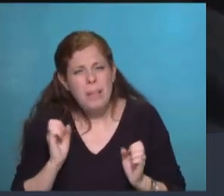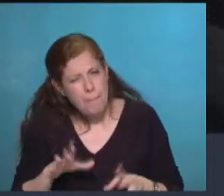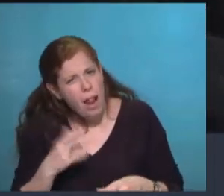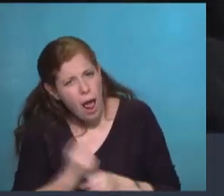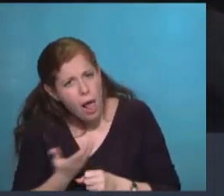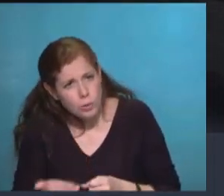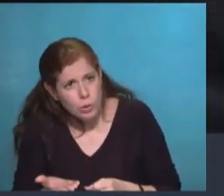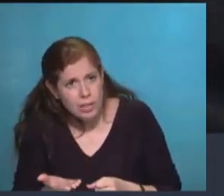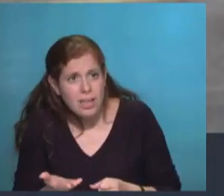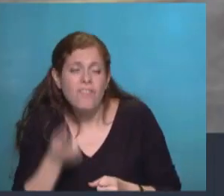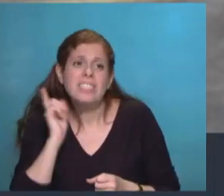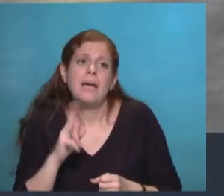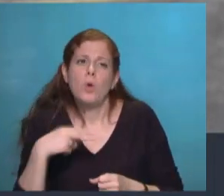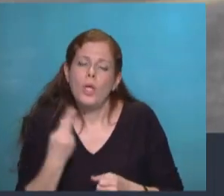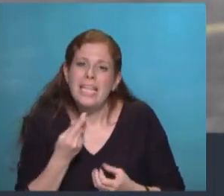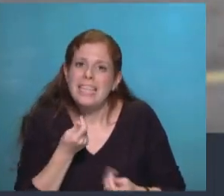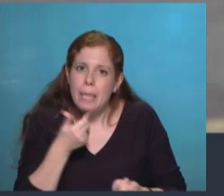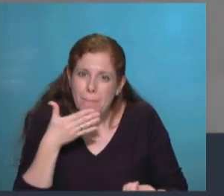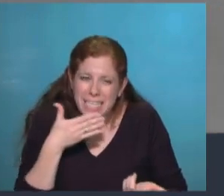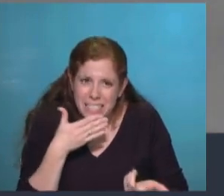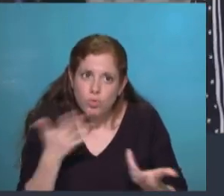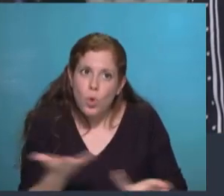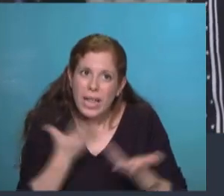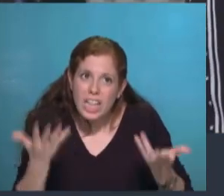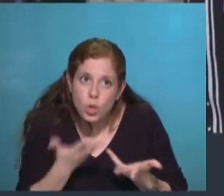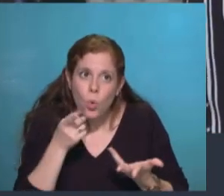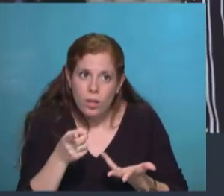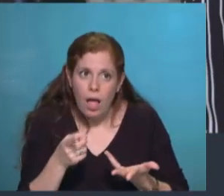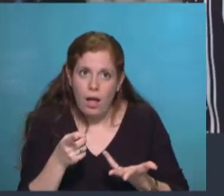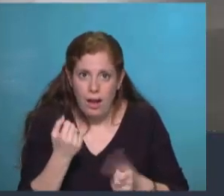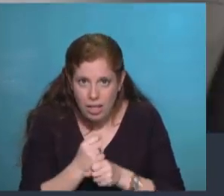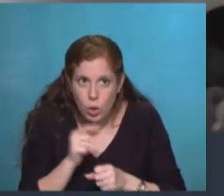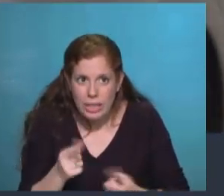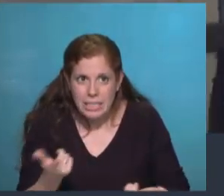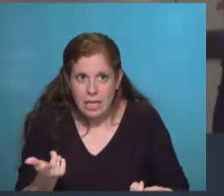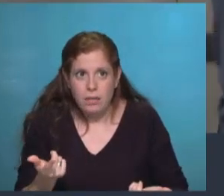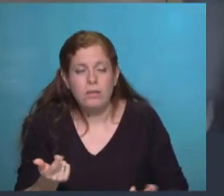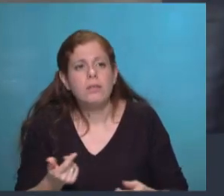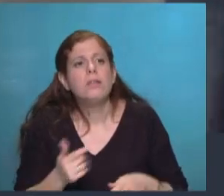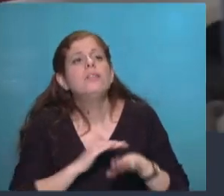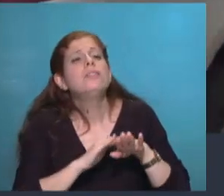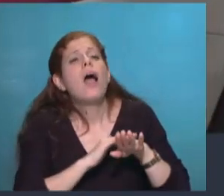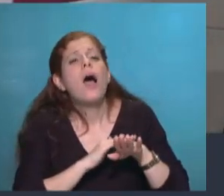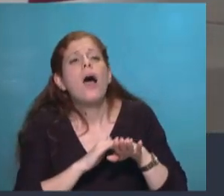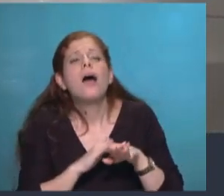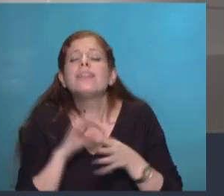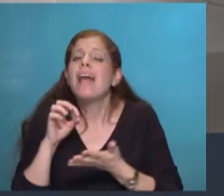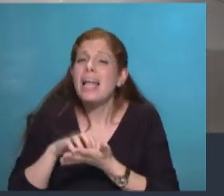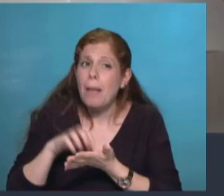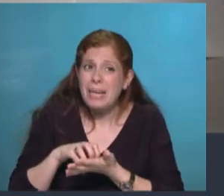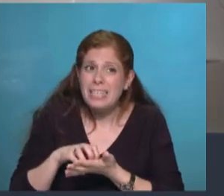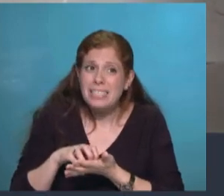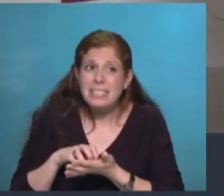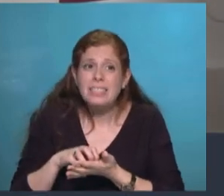את זה, וצריכים להיות תמריצים שיעודדו אותך לעשות את זה. בוא. סליחה? לתחנה מרכזית, כמה זה